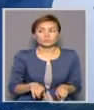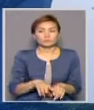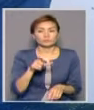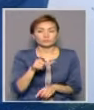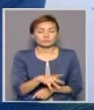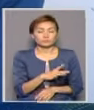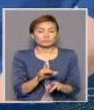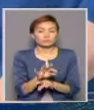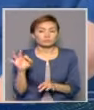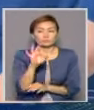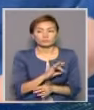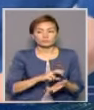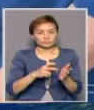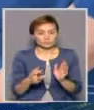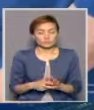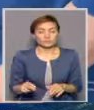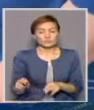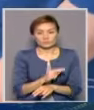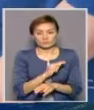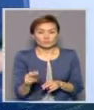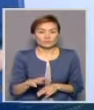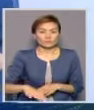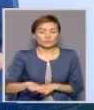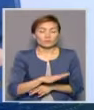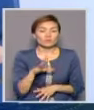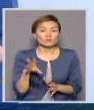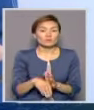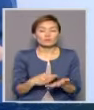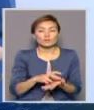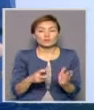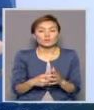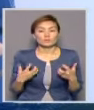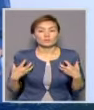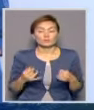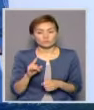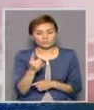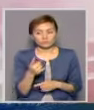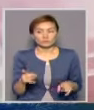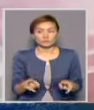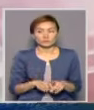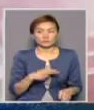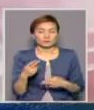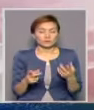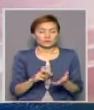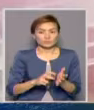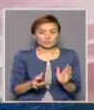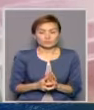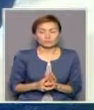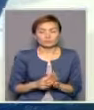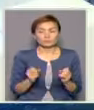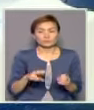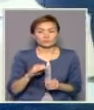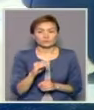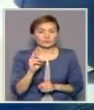были ознакомлены с кабинетами лечебного учреждения в их числе кабинет здорового ребенка ресурсный кабинет и кабинет